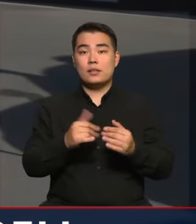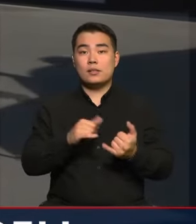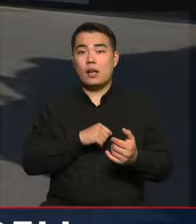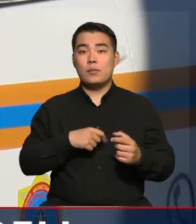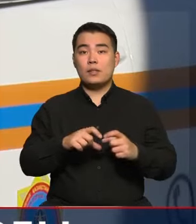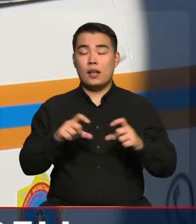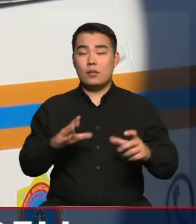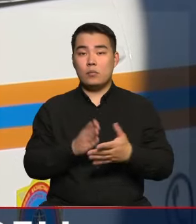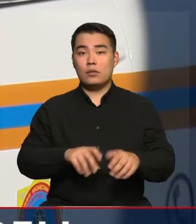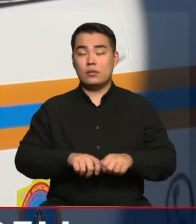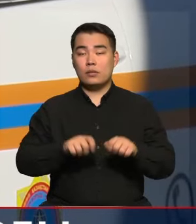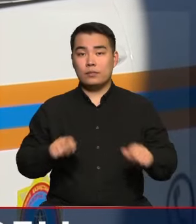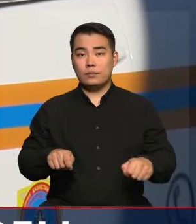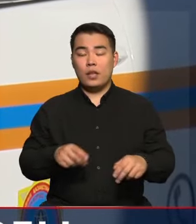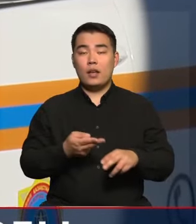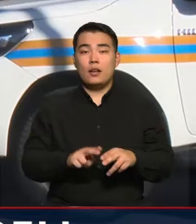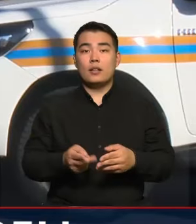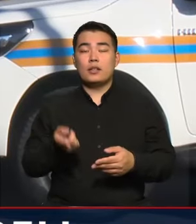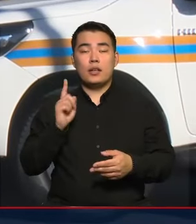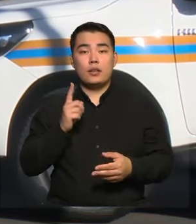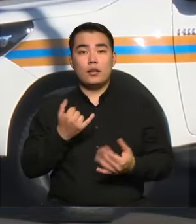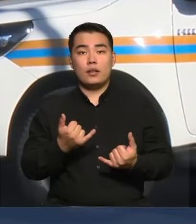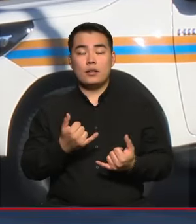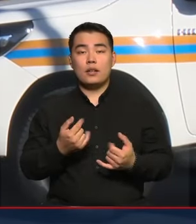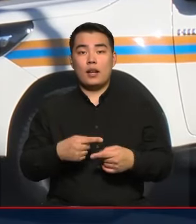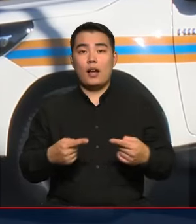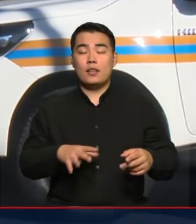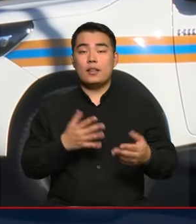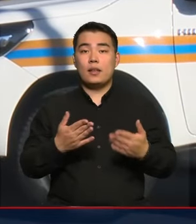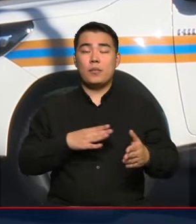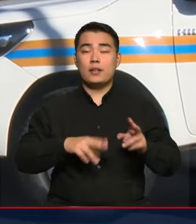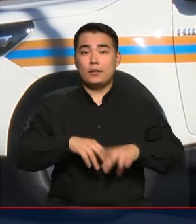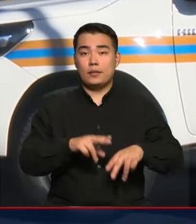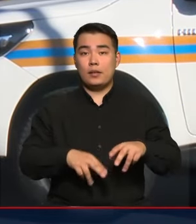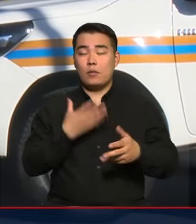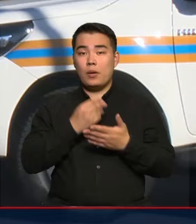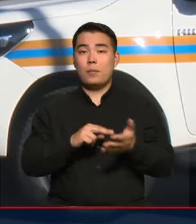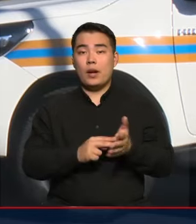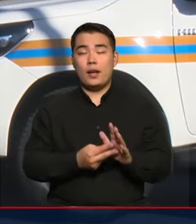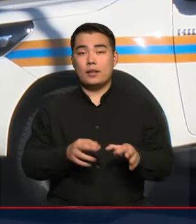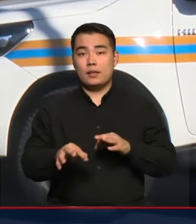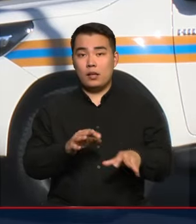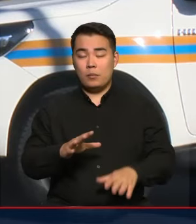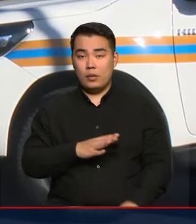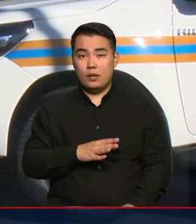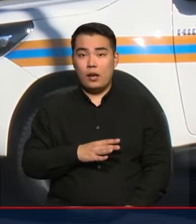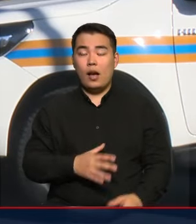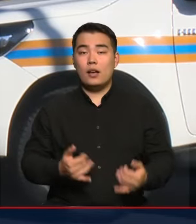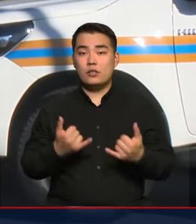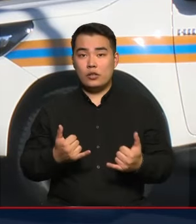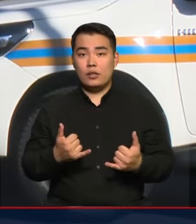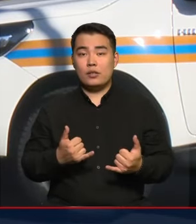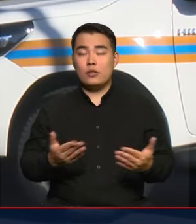отыр. Кезіндегі басқа деполар салынатындар өздерінің проектісімен салынатын, бірақ та енді